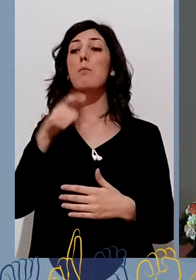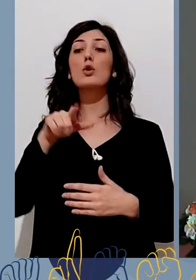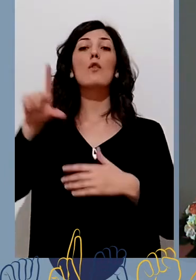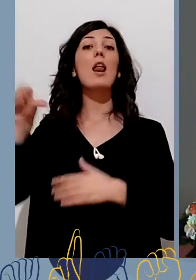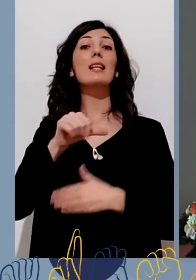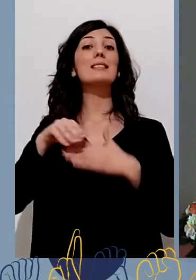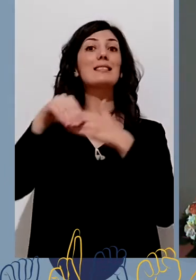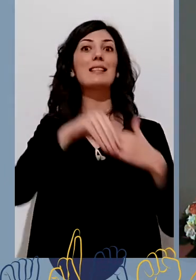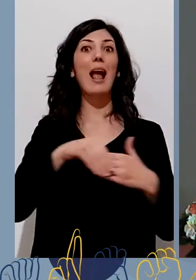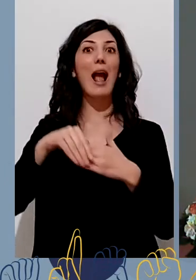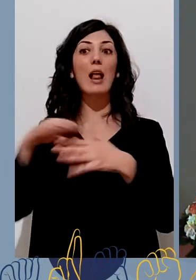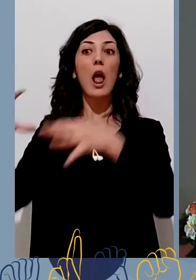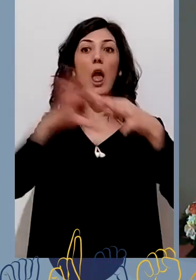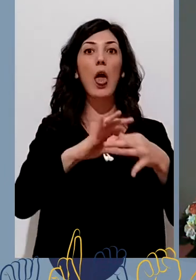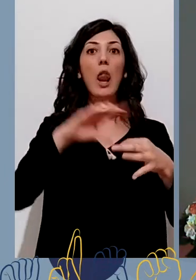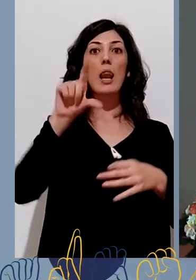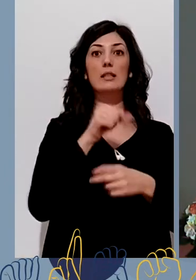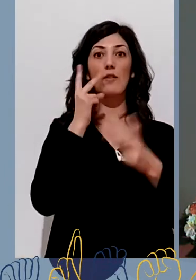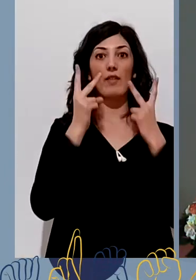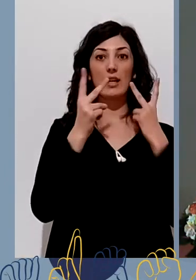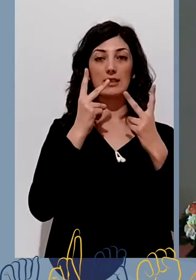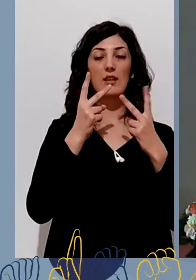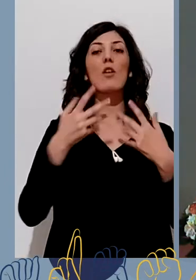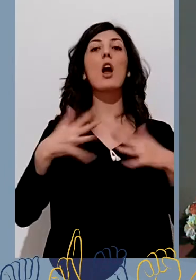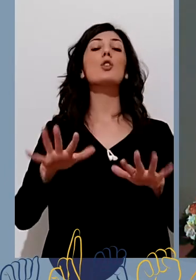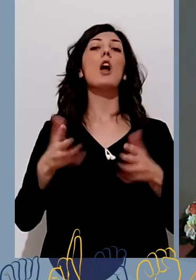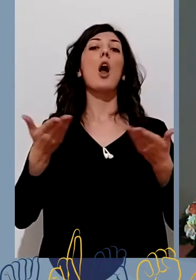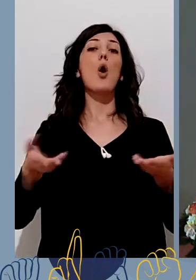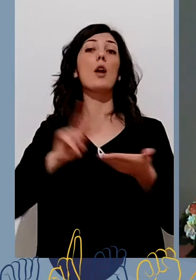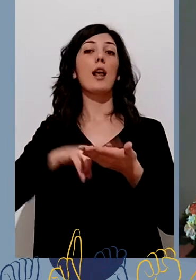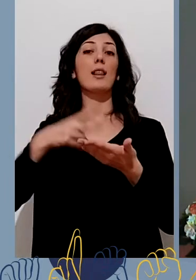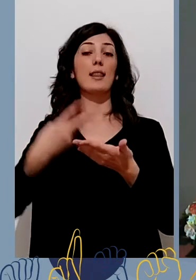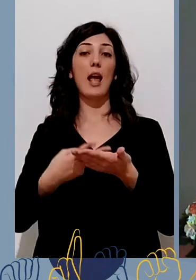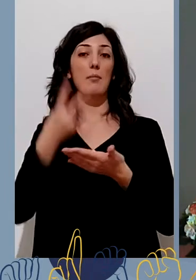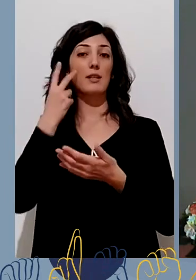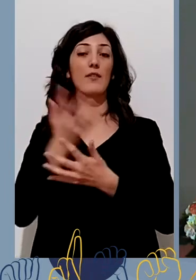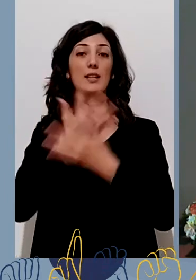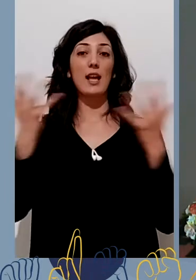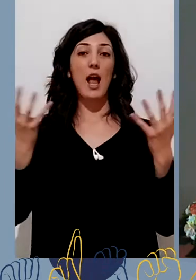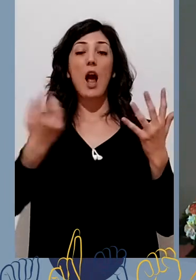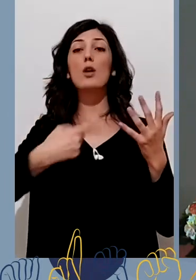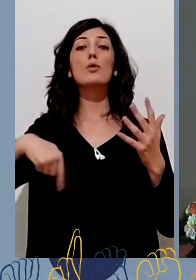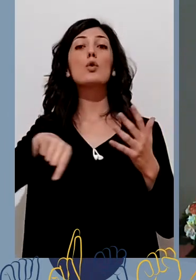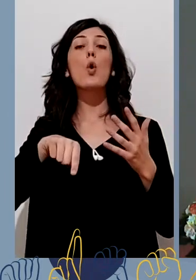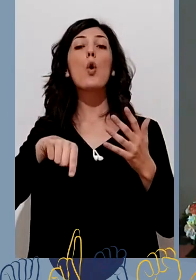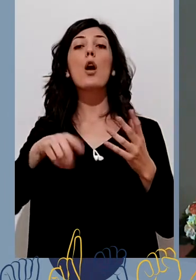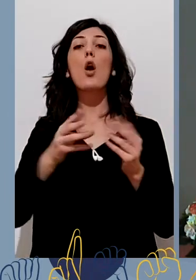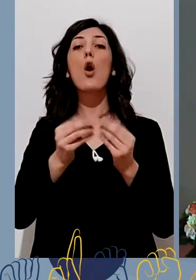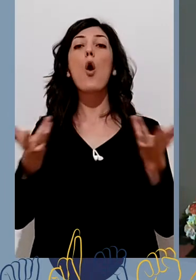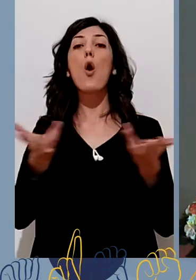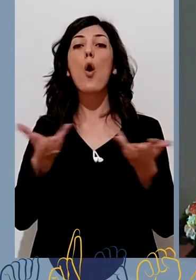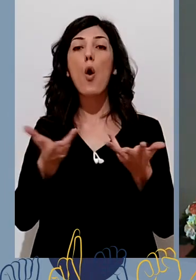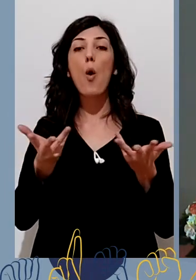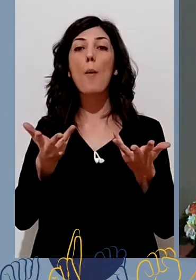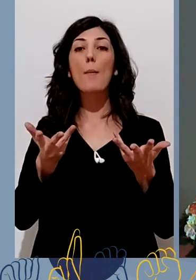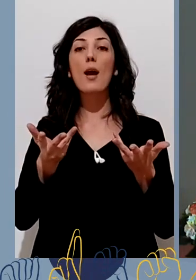visiva. Come stiamo vedendo dalla nostra preziosa interprete, noi costruiamo la stessa